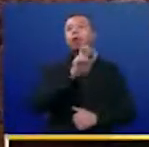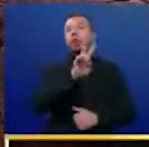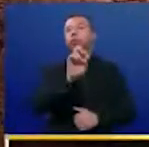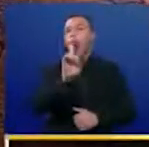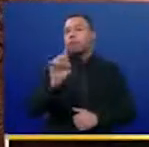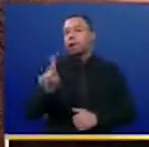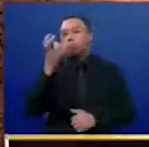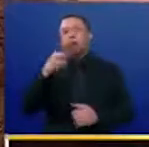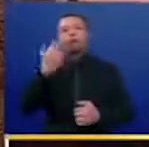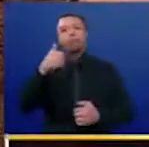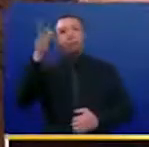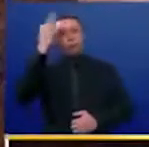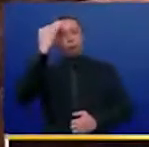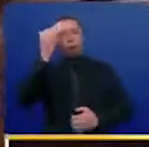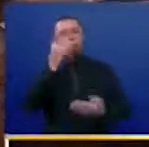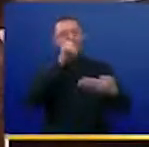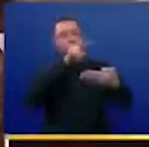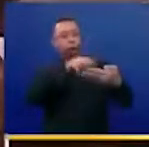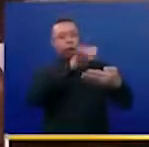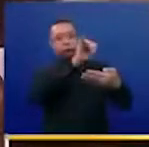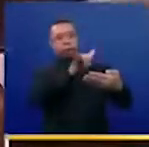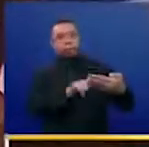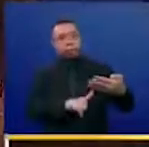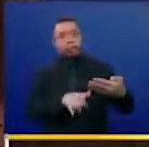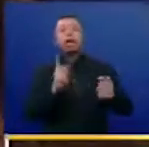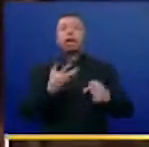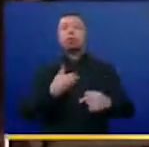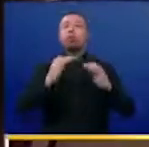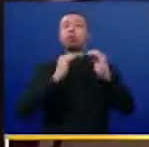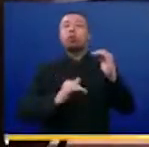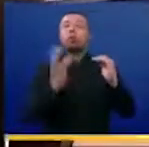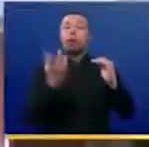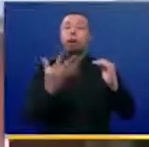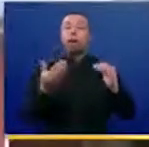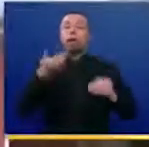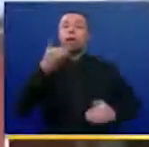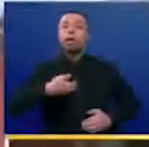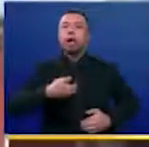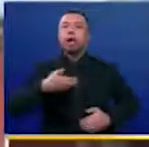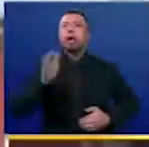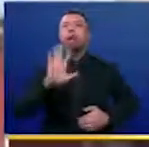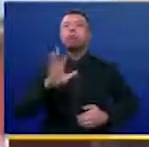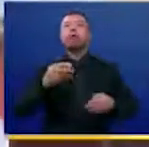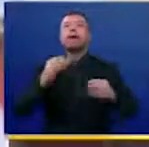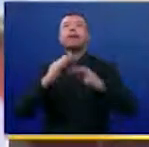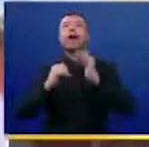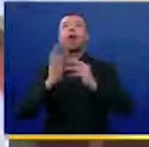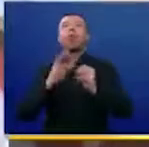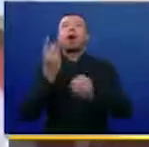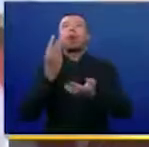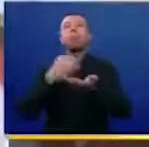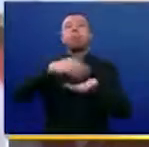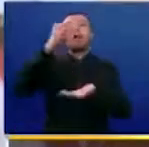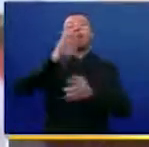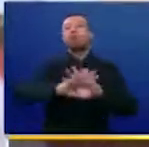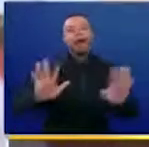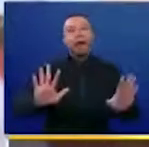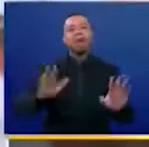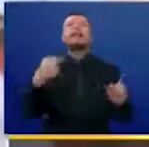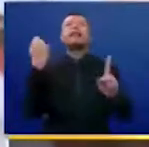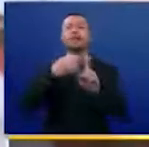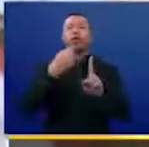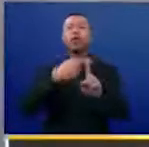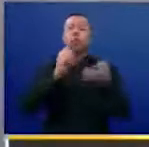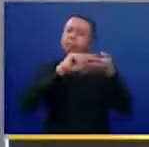sehingga kalau Profesor mengatakan mau diturunkan berapa ini bukan yang jangan regu beras Prof kita akan membuat perhitungan